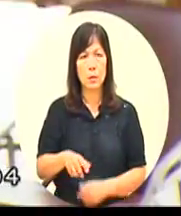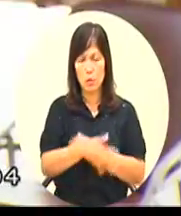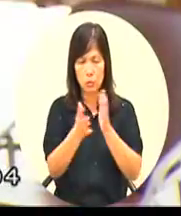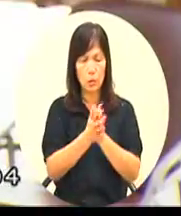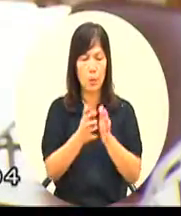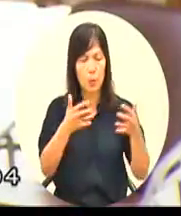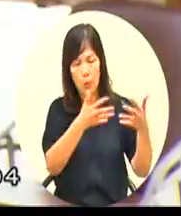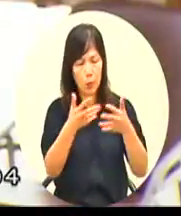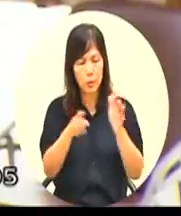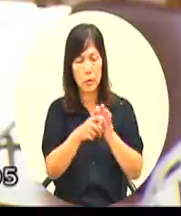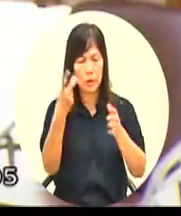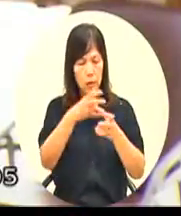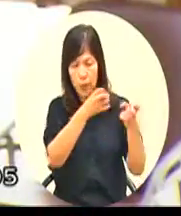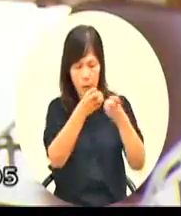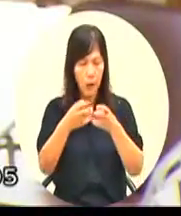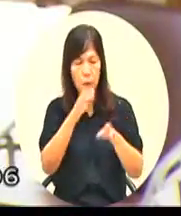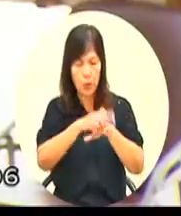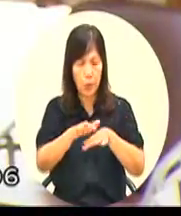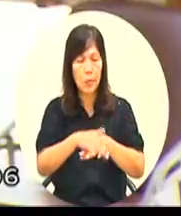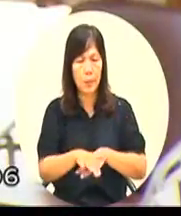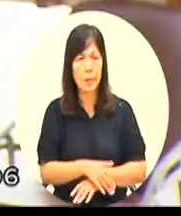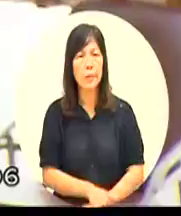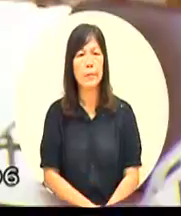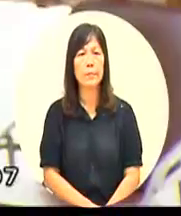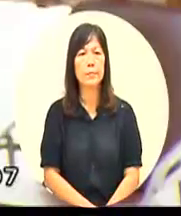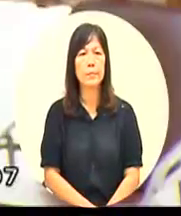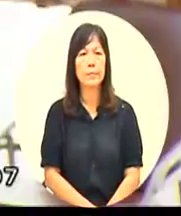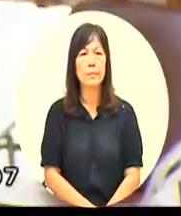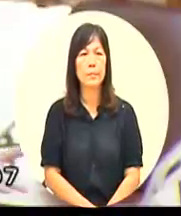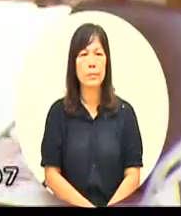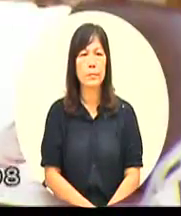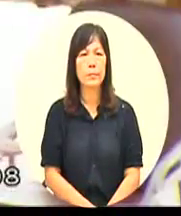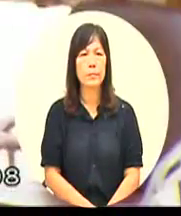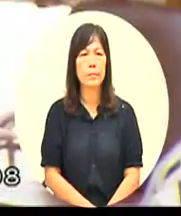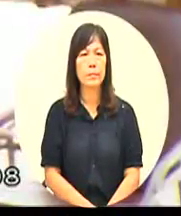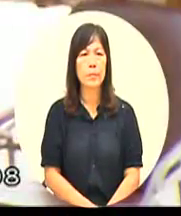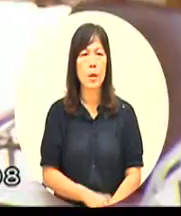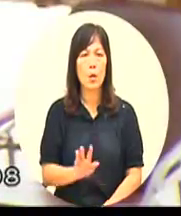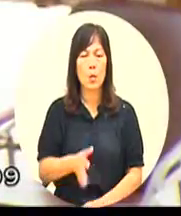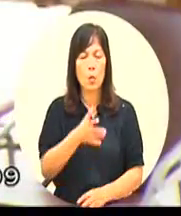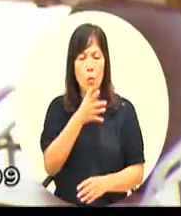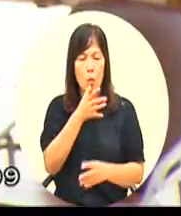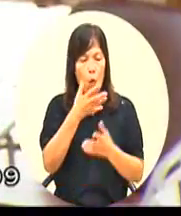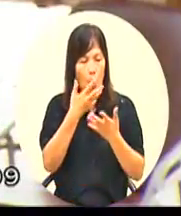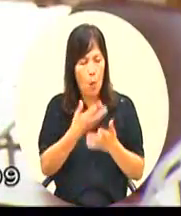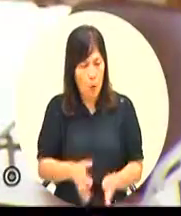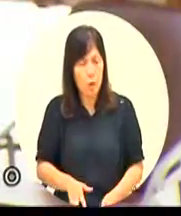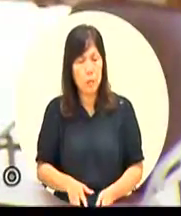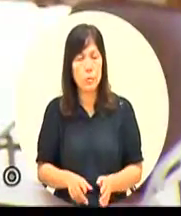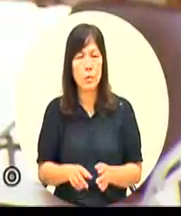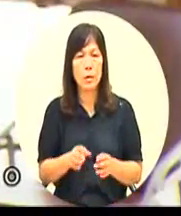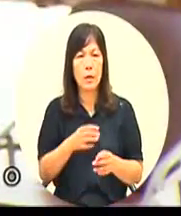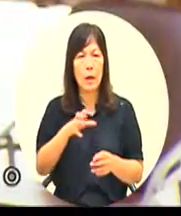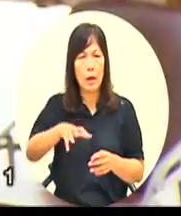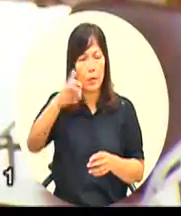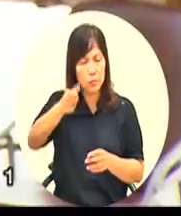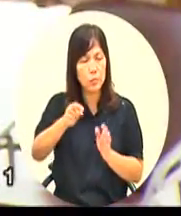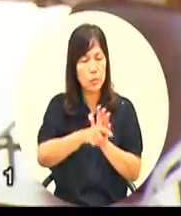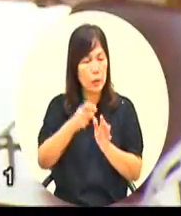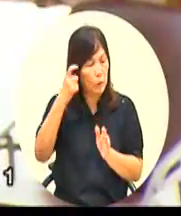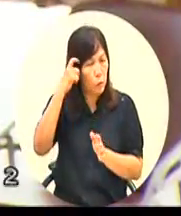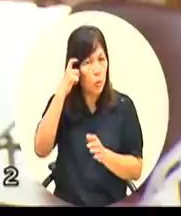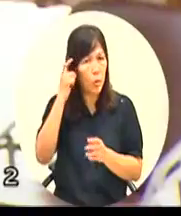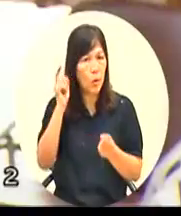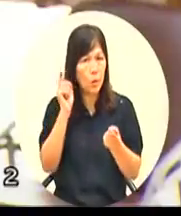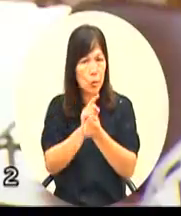询的时候我再来讨论了再来探讨，那我讲这么多应该我们局长你我感觉我